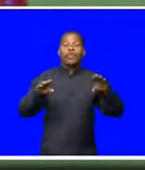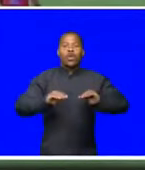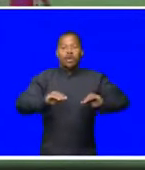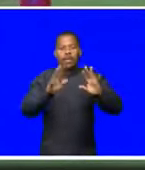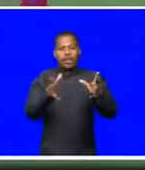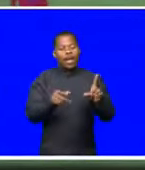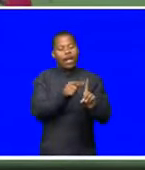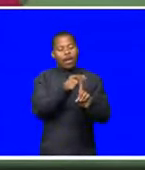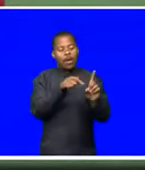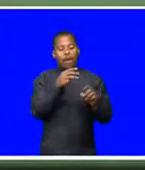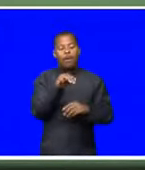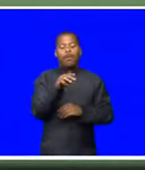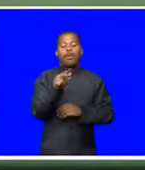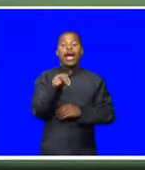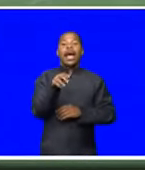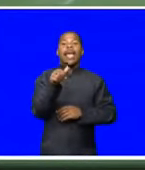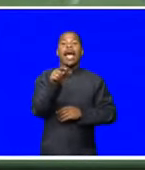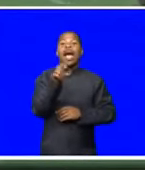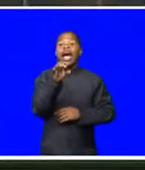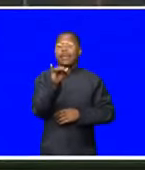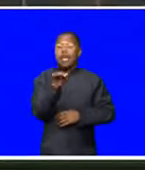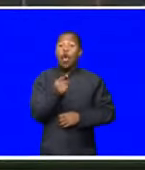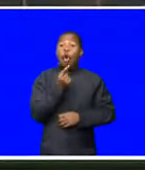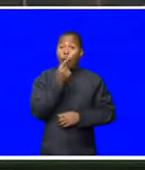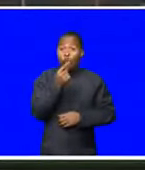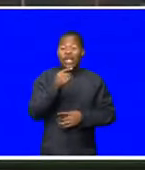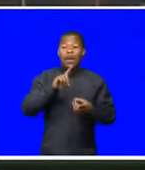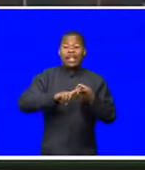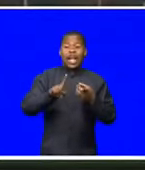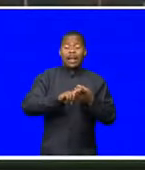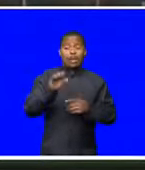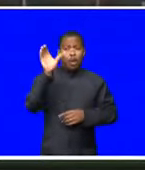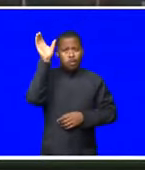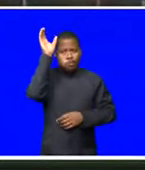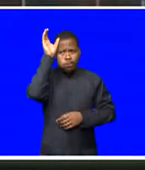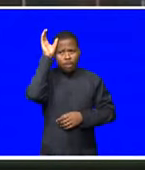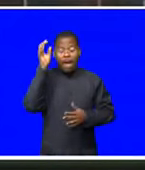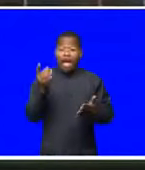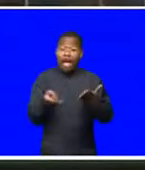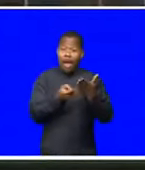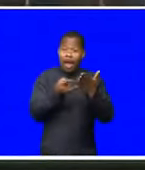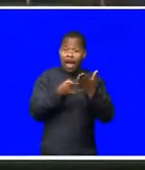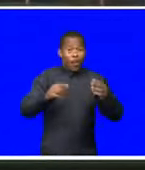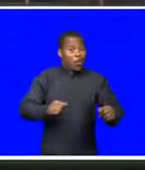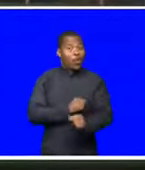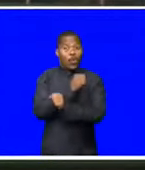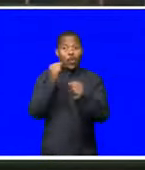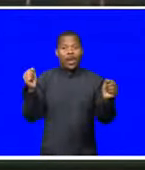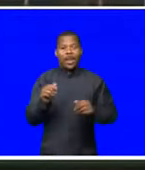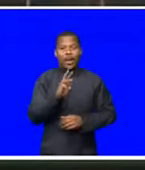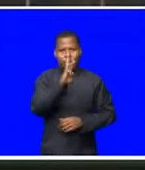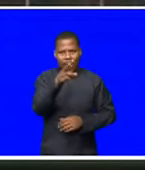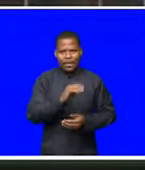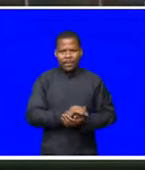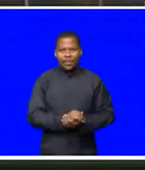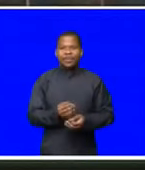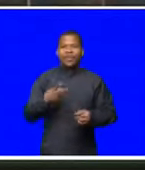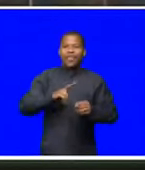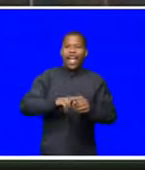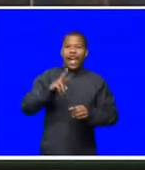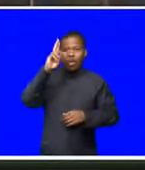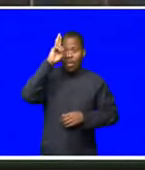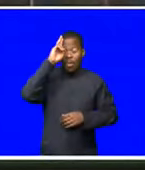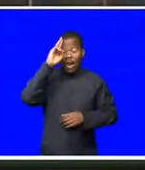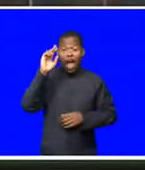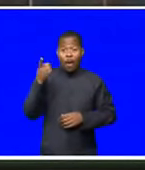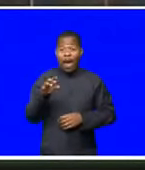players batawudlala inzima lenkulu le midlalo lesele. Khumbutana nje ukuthi nawuthi udlalela imbabane Swallows ukushokuthina especially bebheje